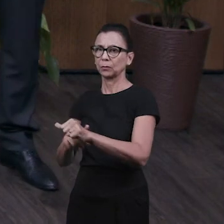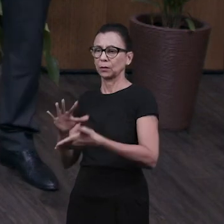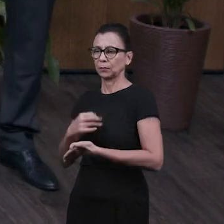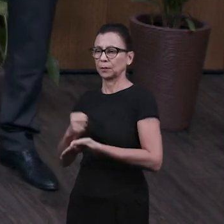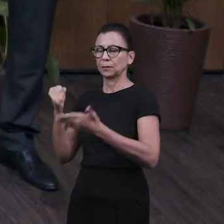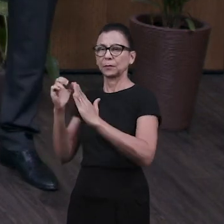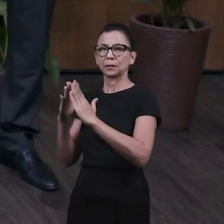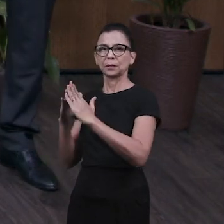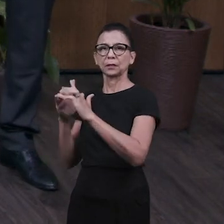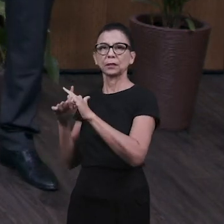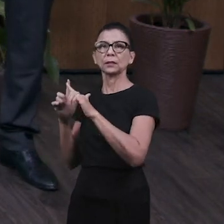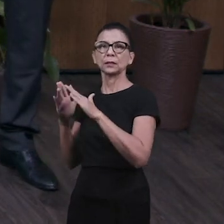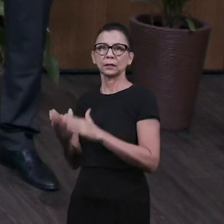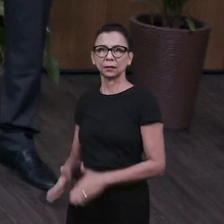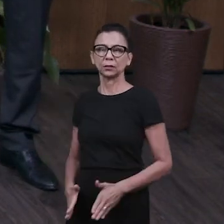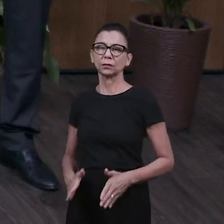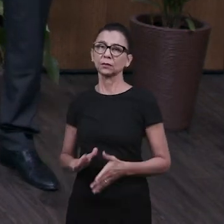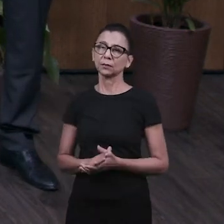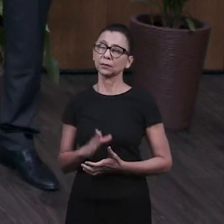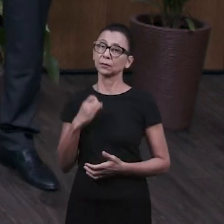Il est nécessaire d'être prêt.